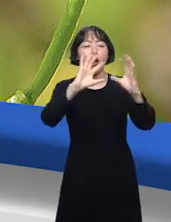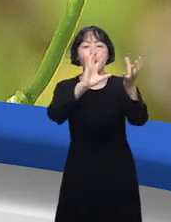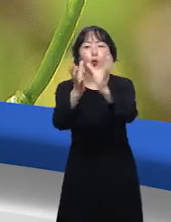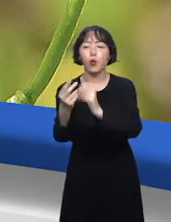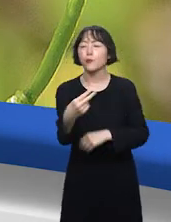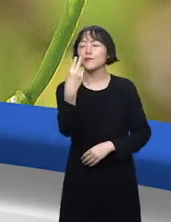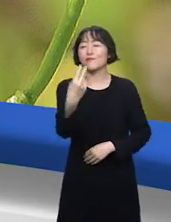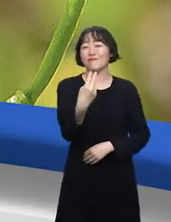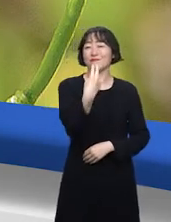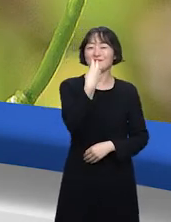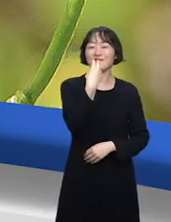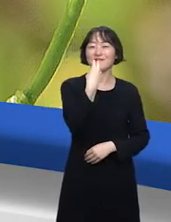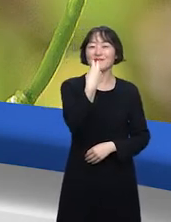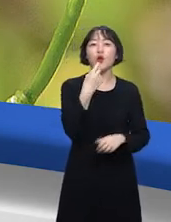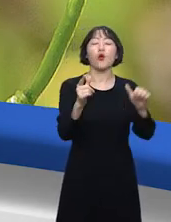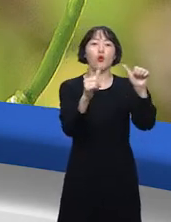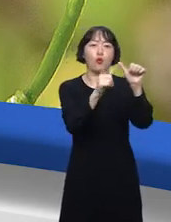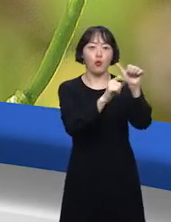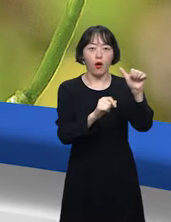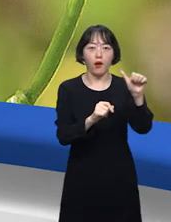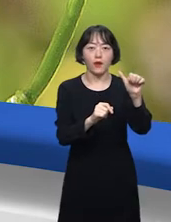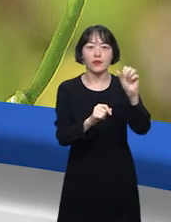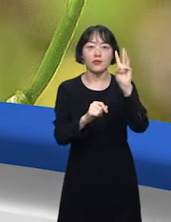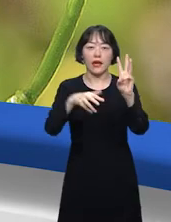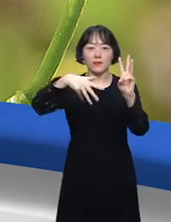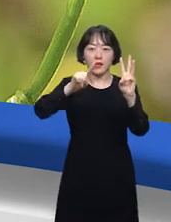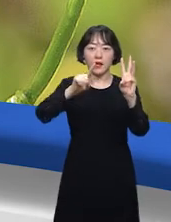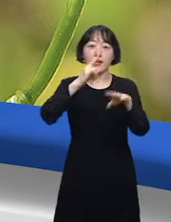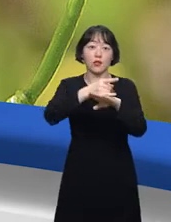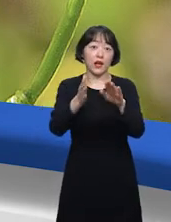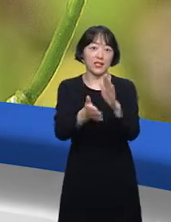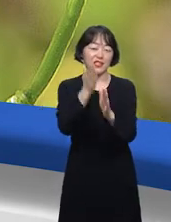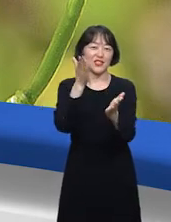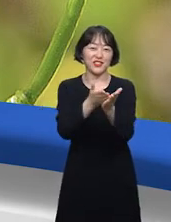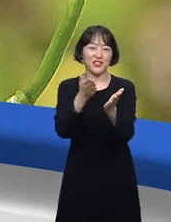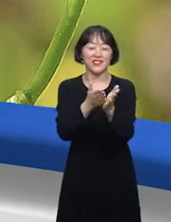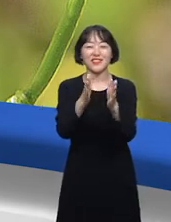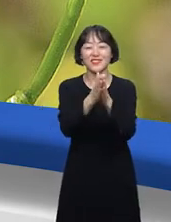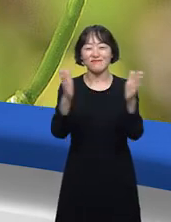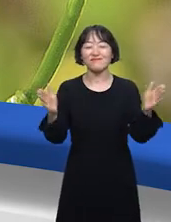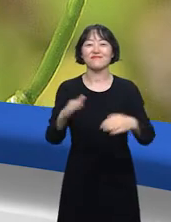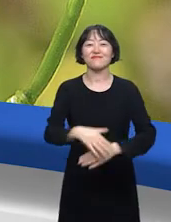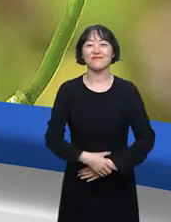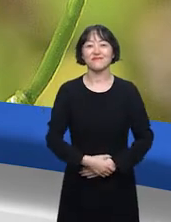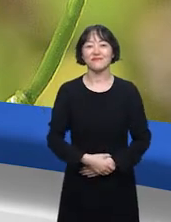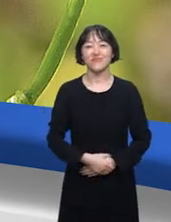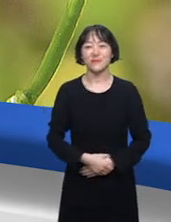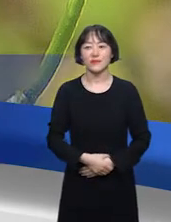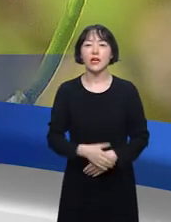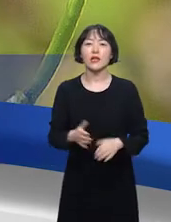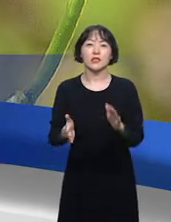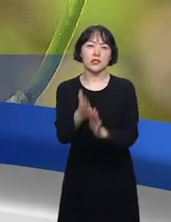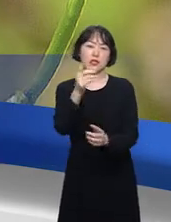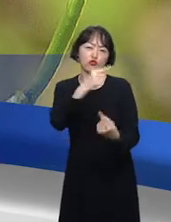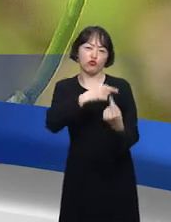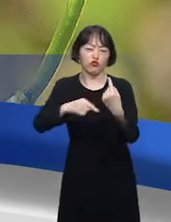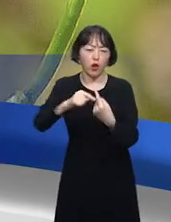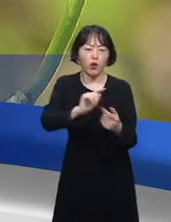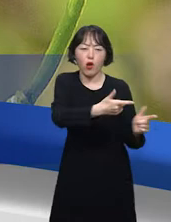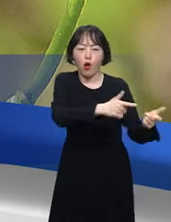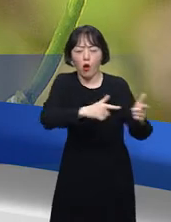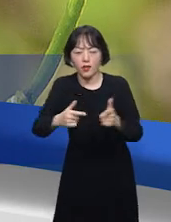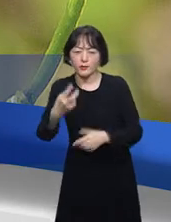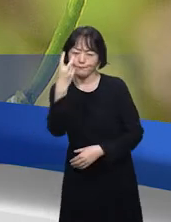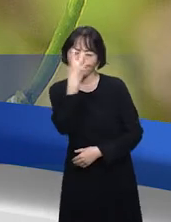싱그러운 5월을 만끽하시길 바라며 5월 3차 의왕시정 뉴스 시작하겠습니다. 첫 소식입니다. 시정